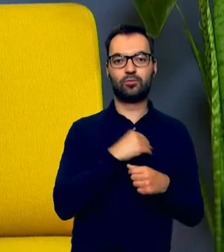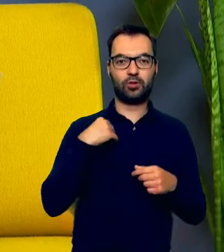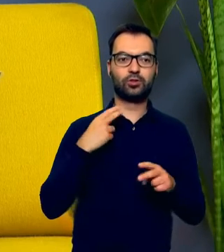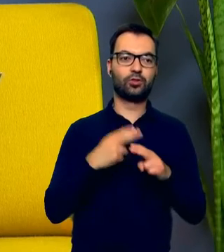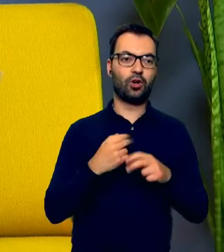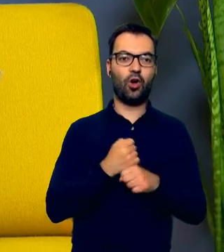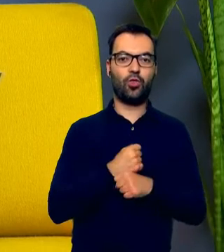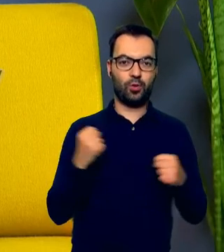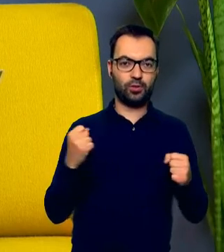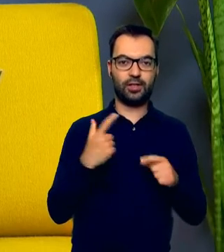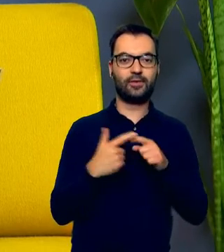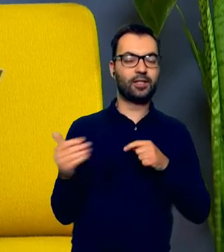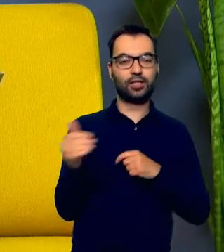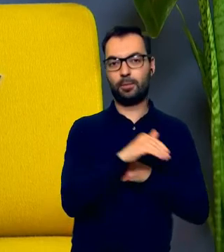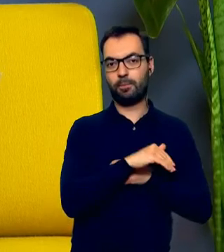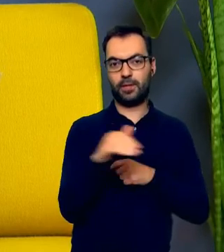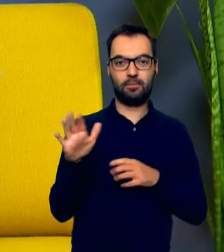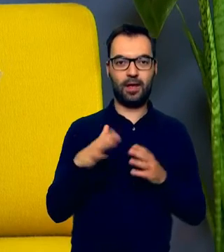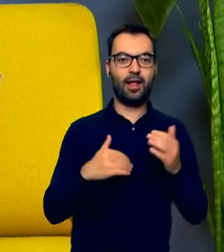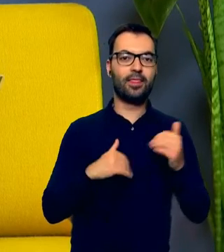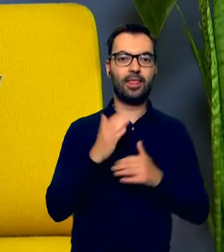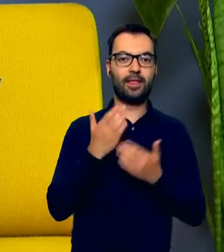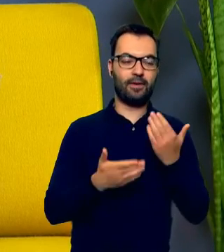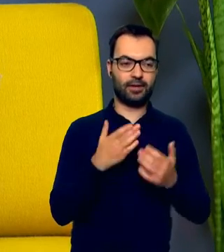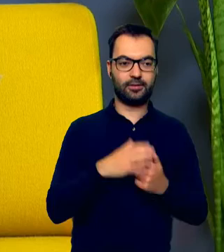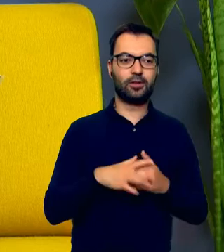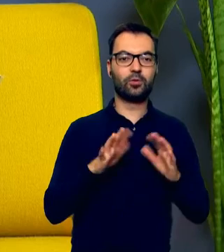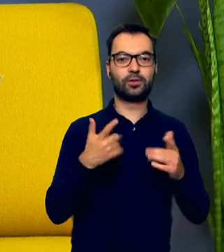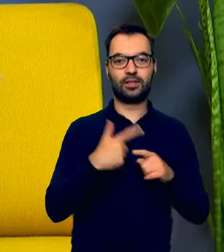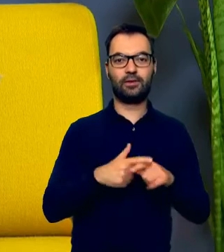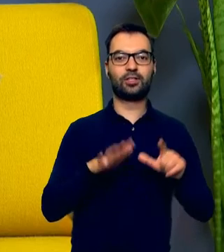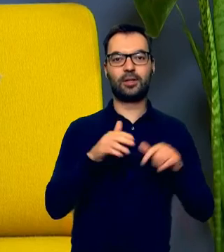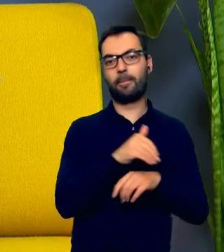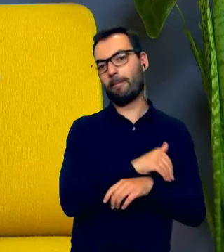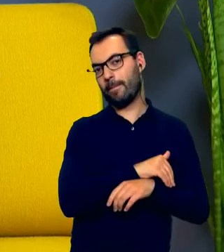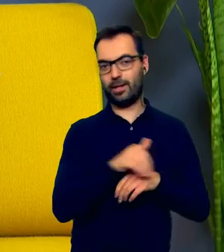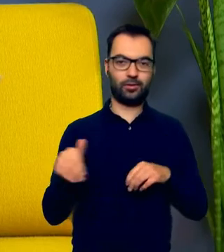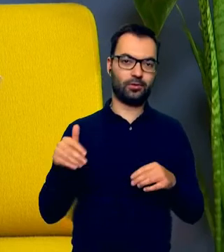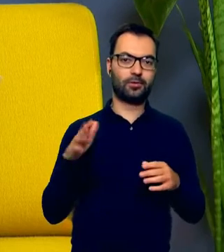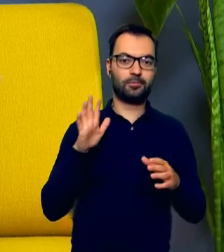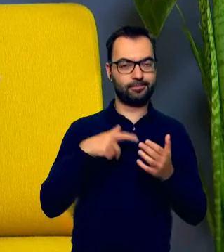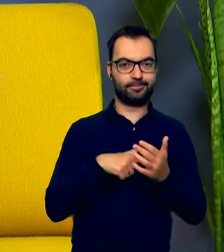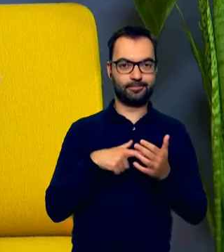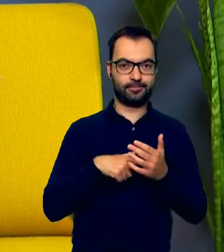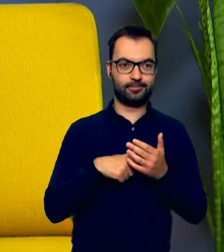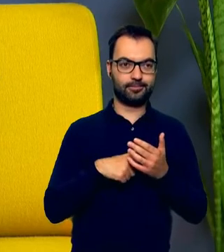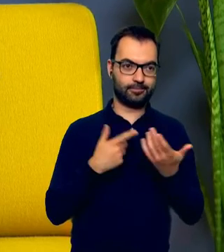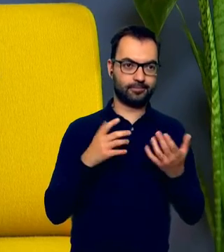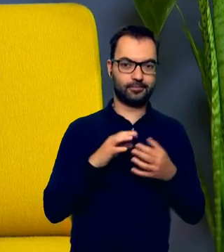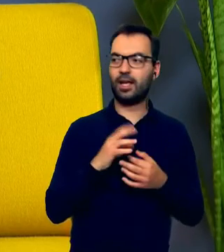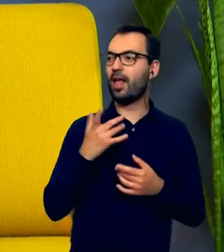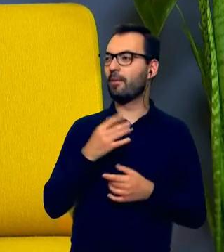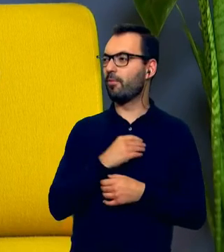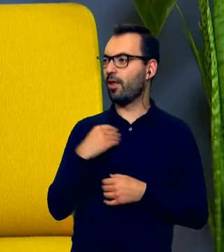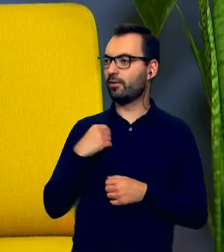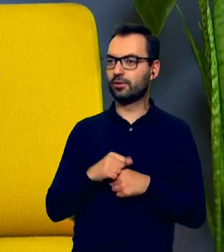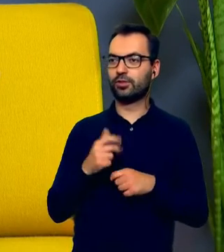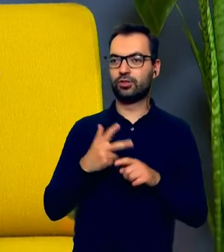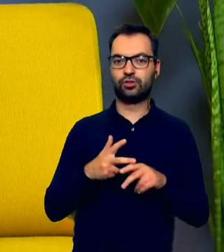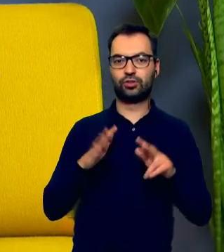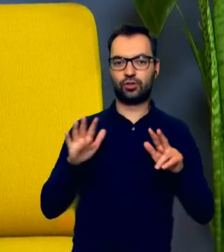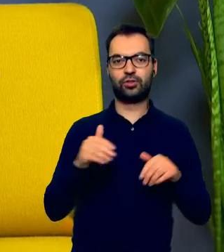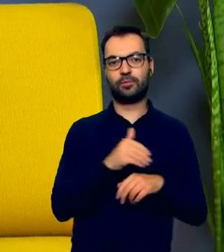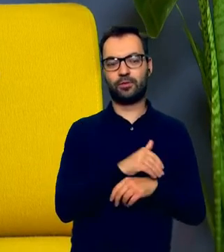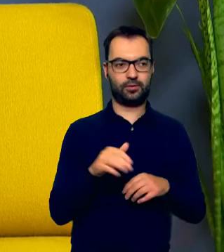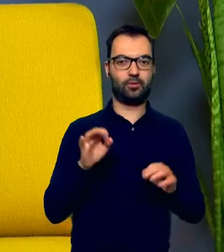na otyłość, 20 milionów ma nadwagę, czyli 27 milionów w sumie dotyka to zagadnienie. A ile jest Polaków w Polsce?